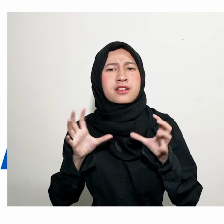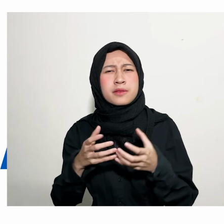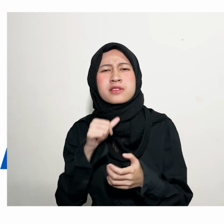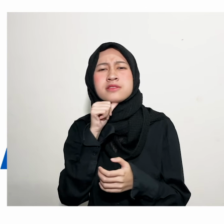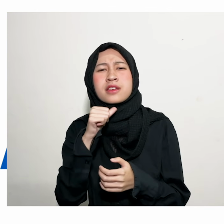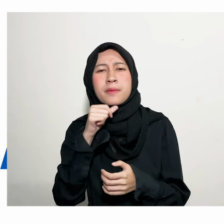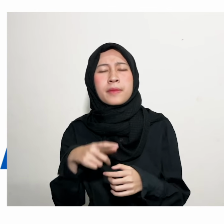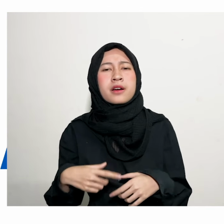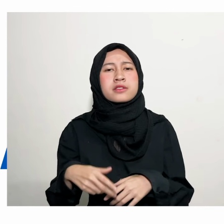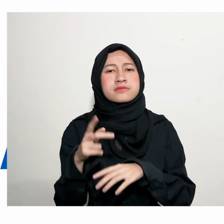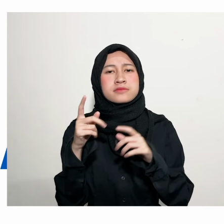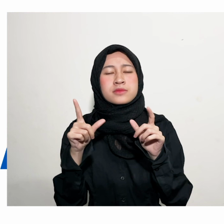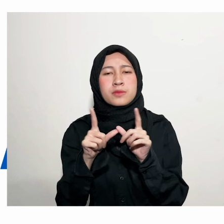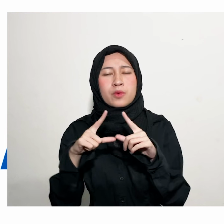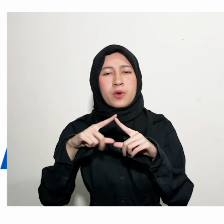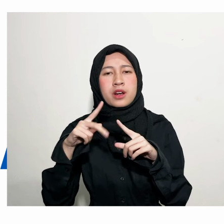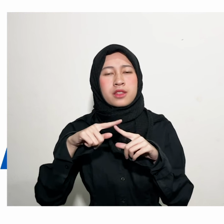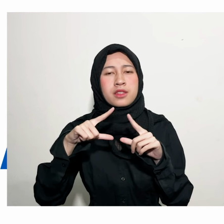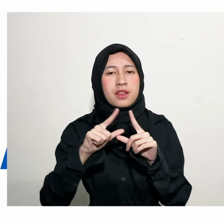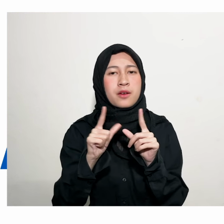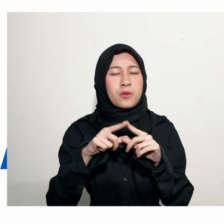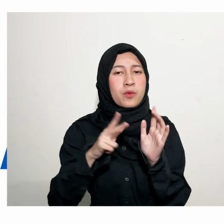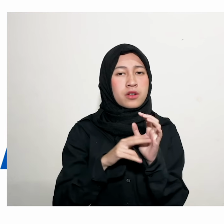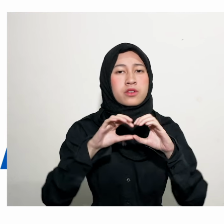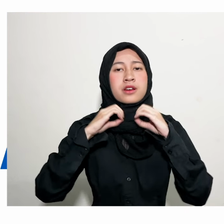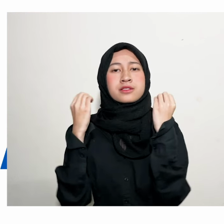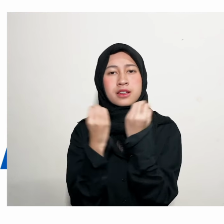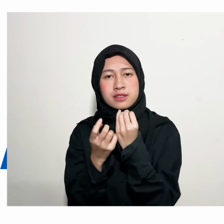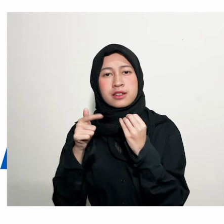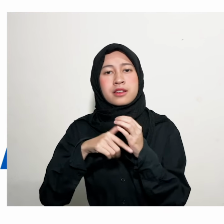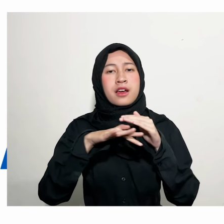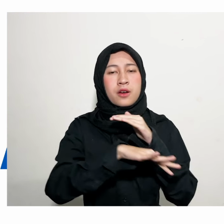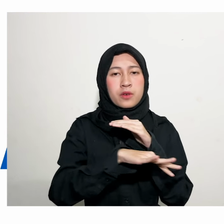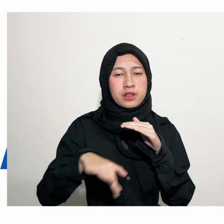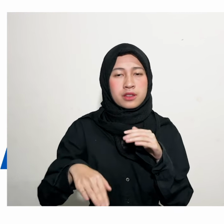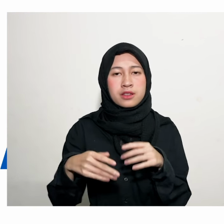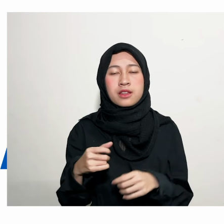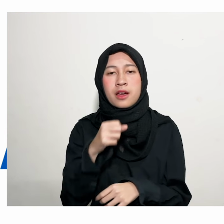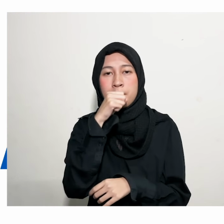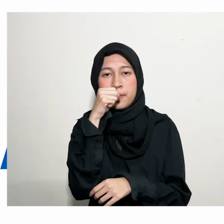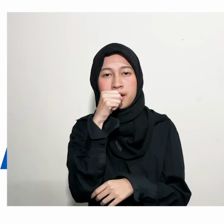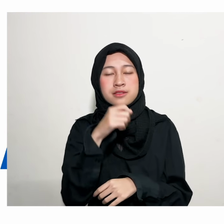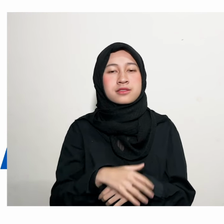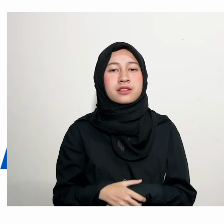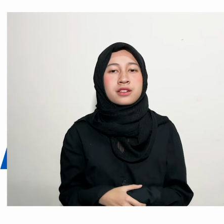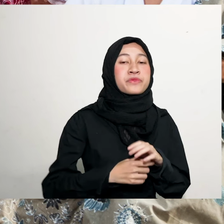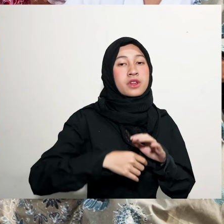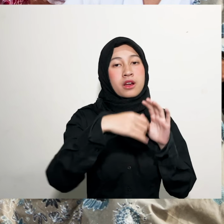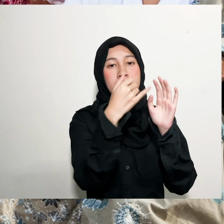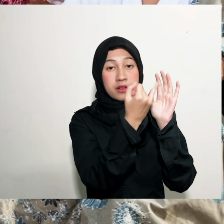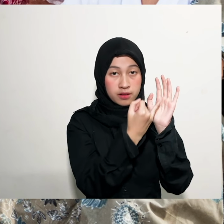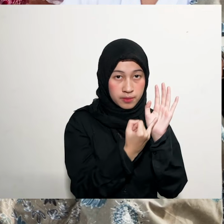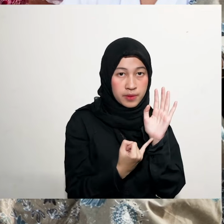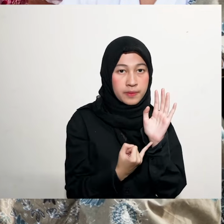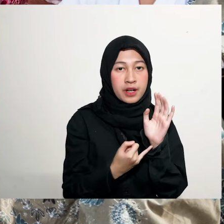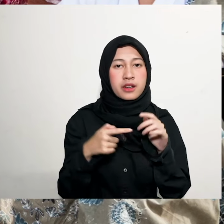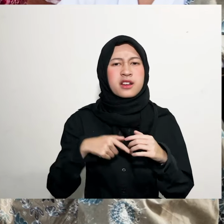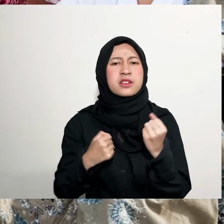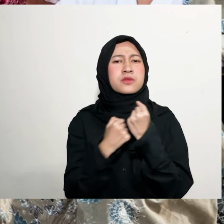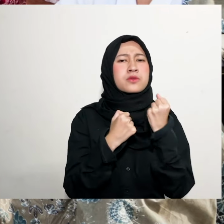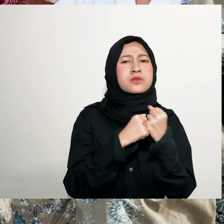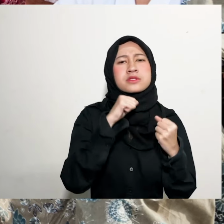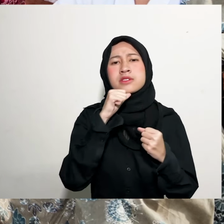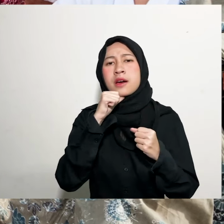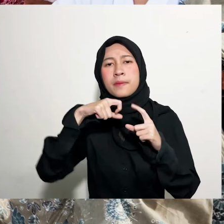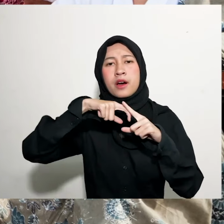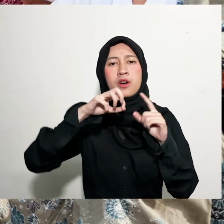oleh Pewarta Foto Indonesia, sebuah organisasi wartawan yang merupakan anggota Dewan Pers. Pameran yang